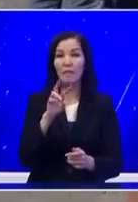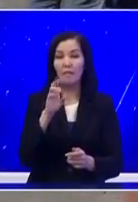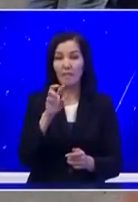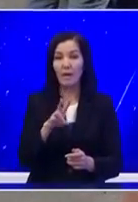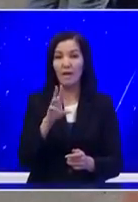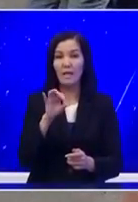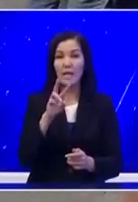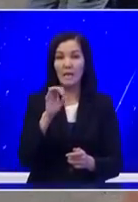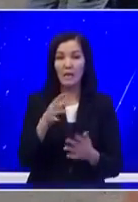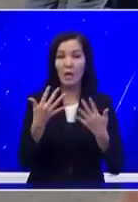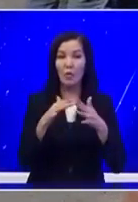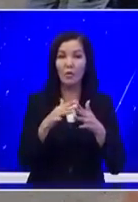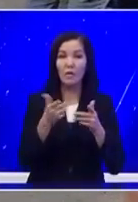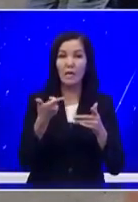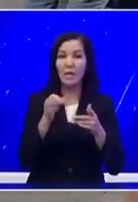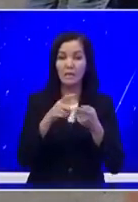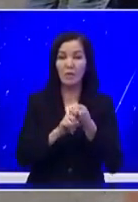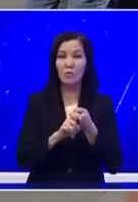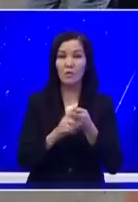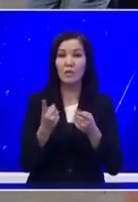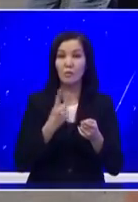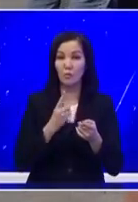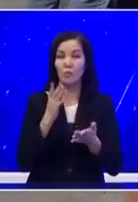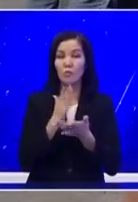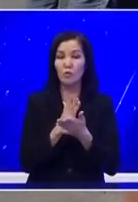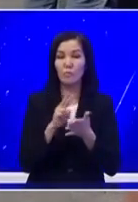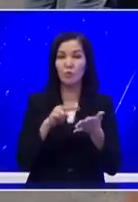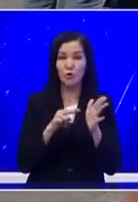ауылдары газға қосылады деп күтіп отырмыз.